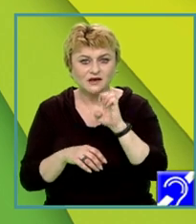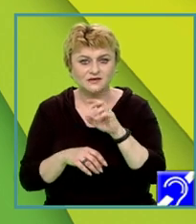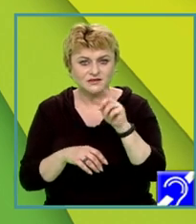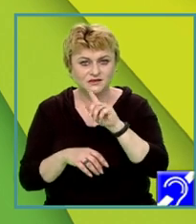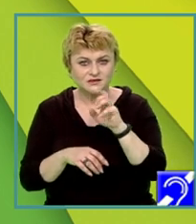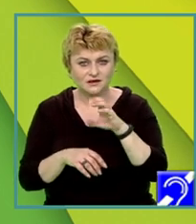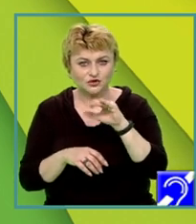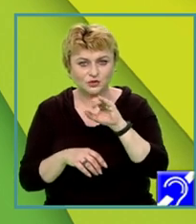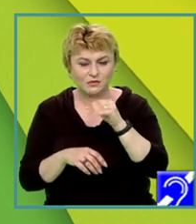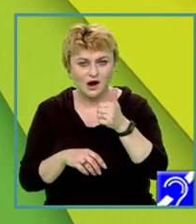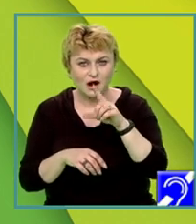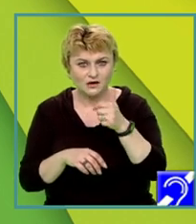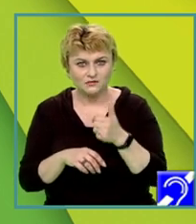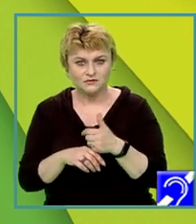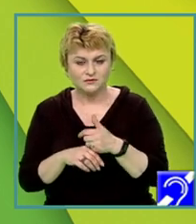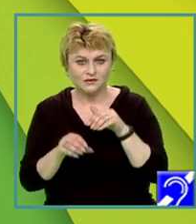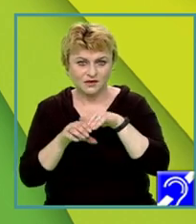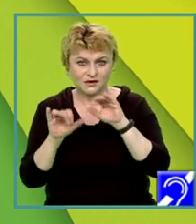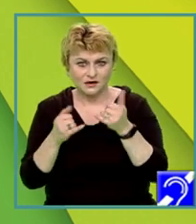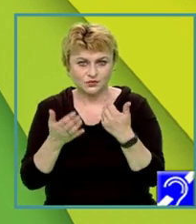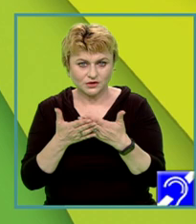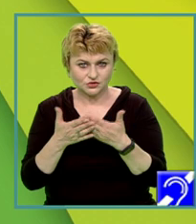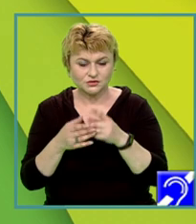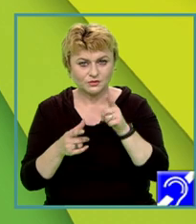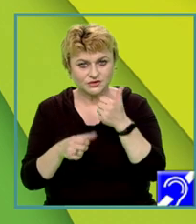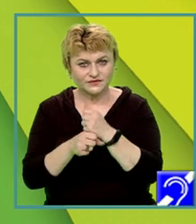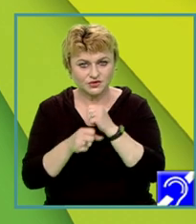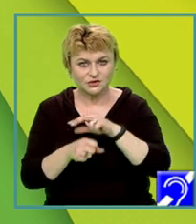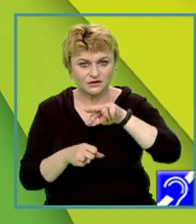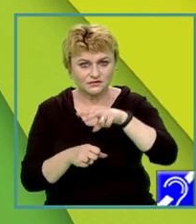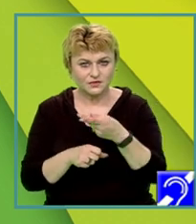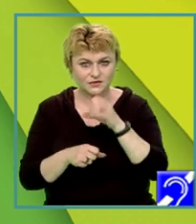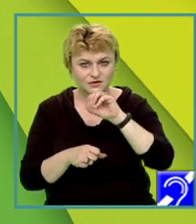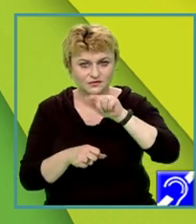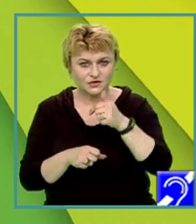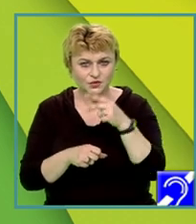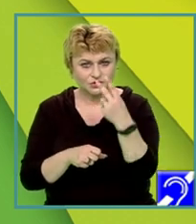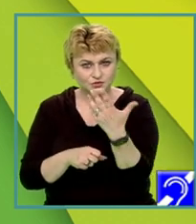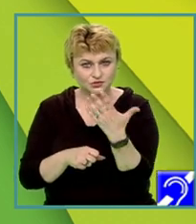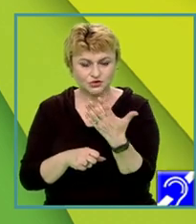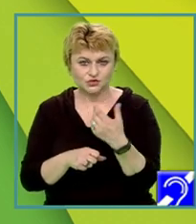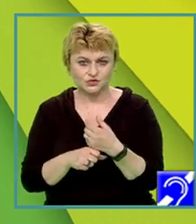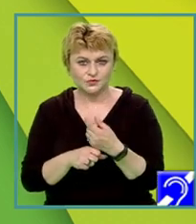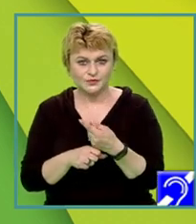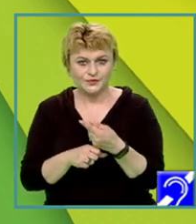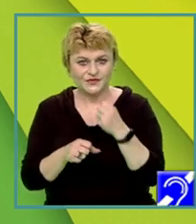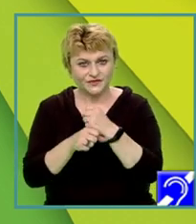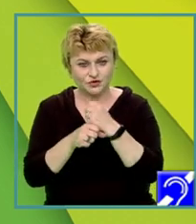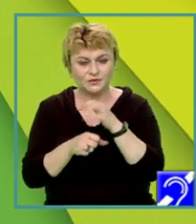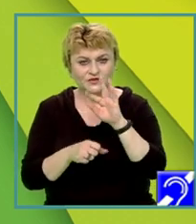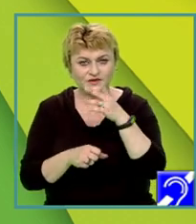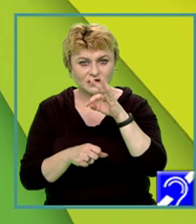cazul acesta propun să facem transformarea lui 0,25 în fracție ordinară